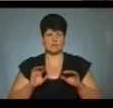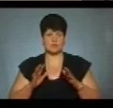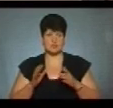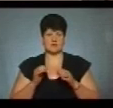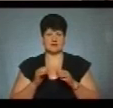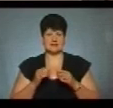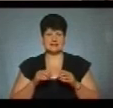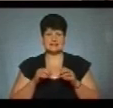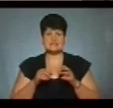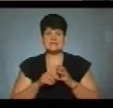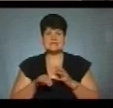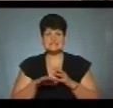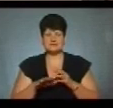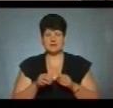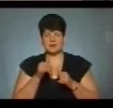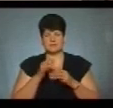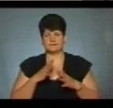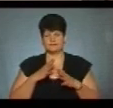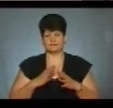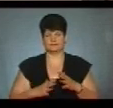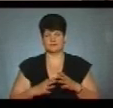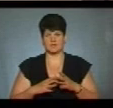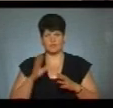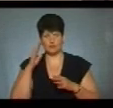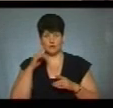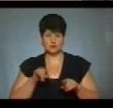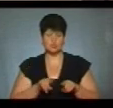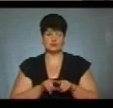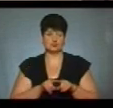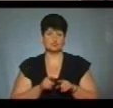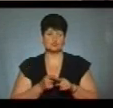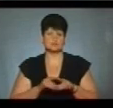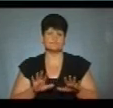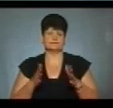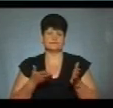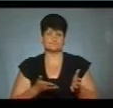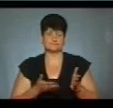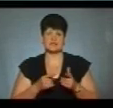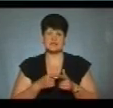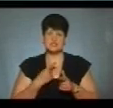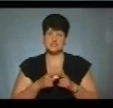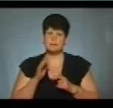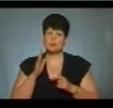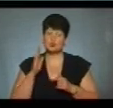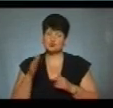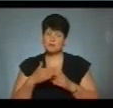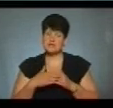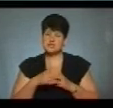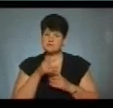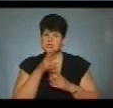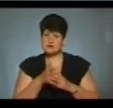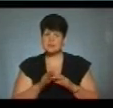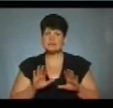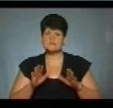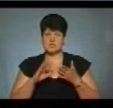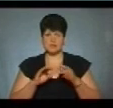просто земля вже не в силах витримати воду, і тому от таке стається. Все ж таки, чи прогнозуються найближчим часом